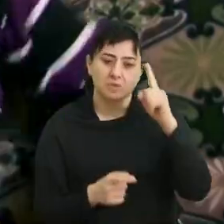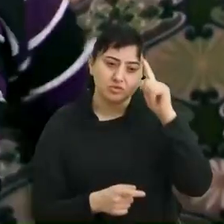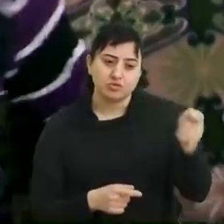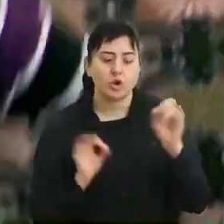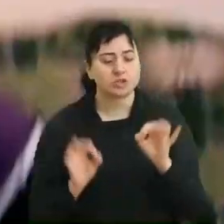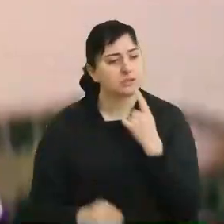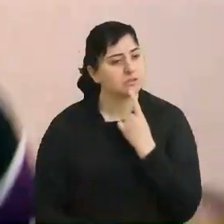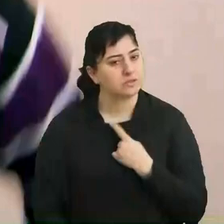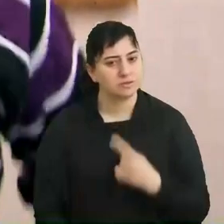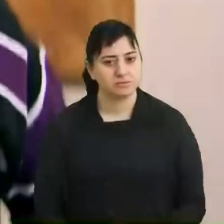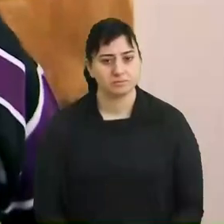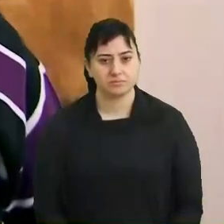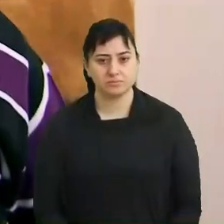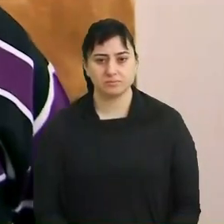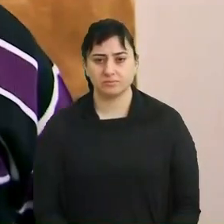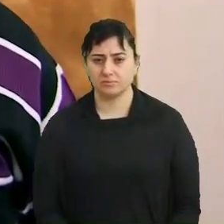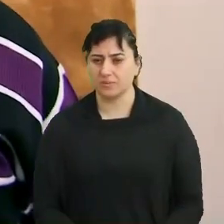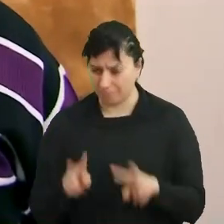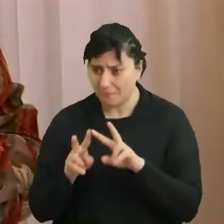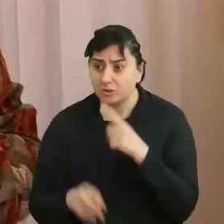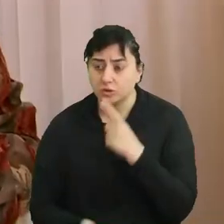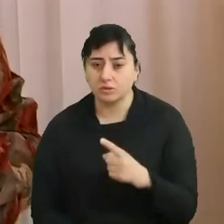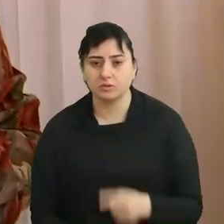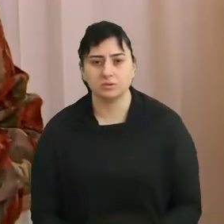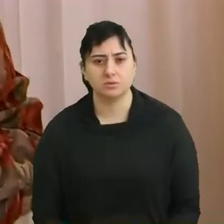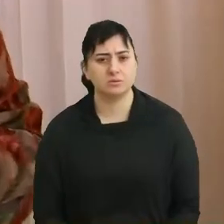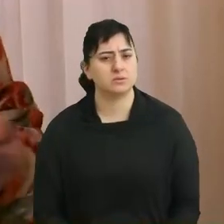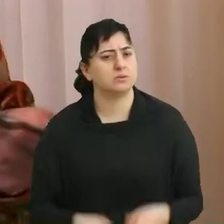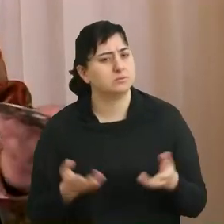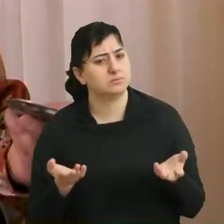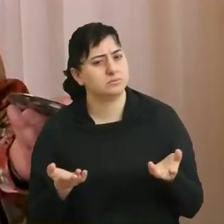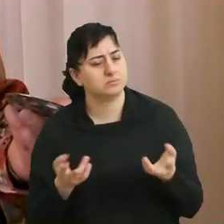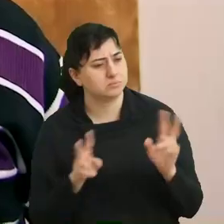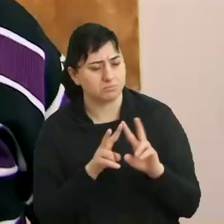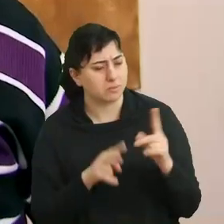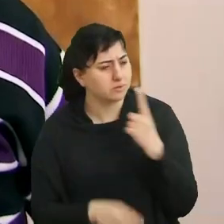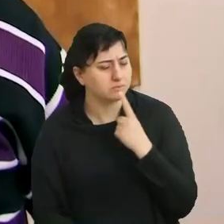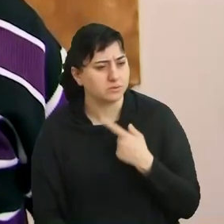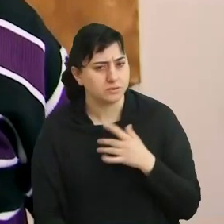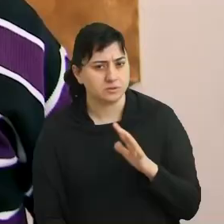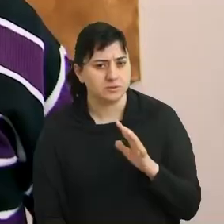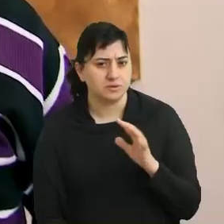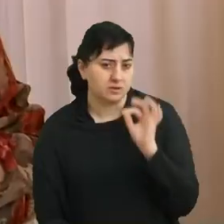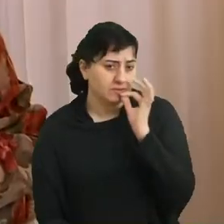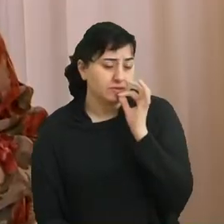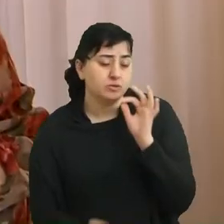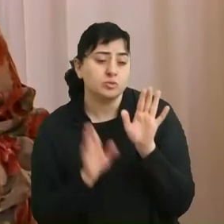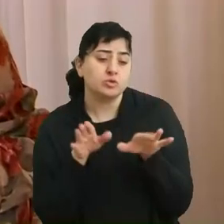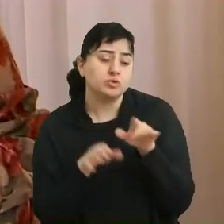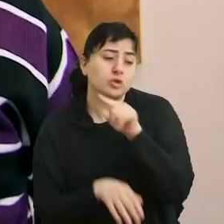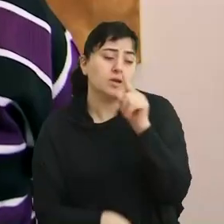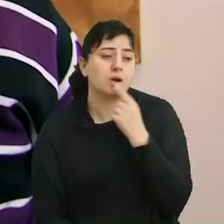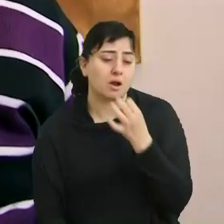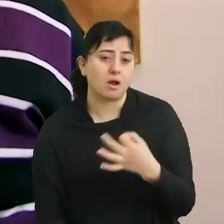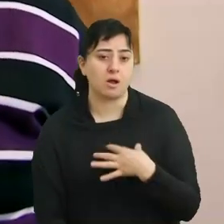söyledi. Panikle ayağa fırladı. Mehmet söyledi değil mi? Ne Mehmet'i? Dedim ya fındığım, kuşlar